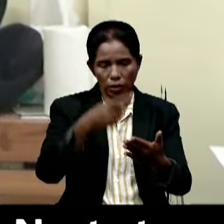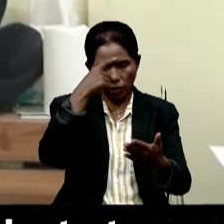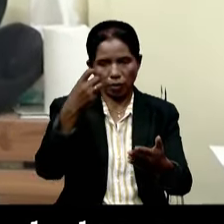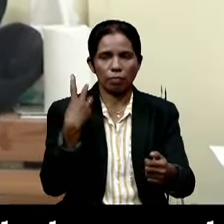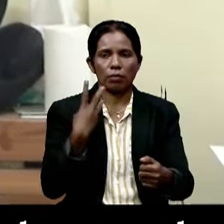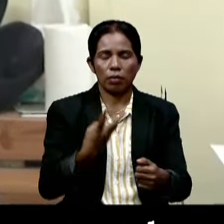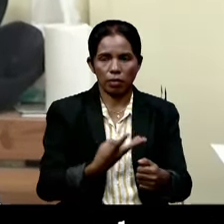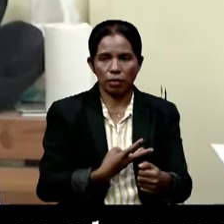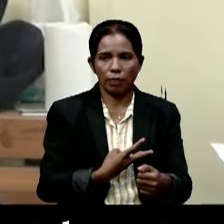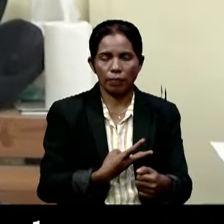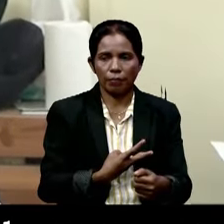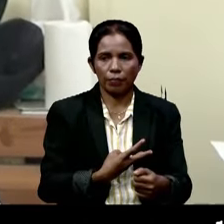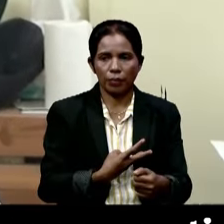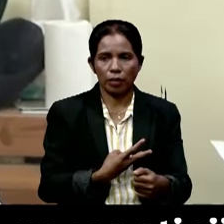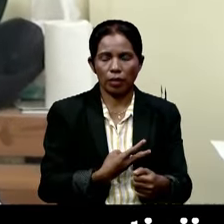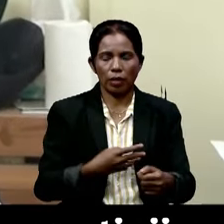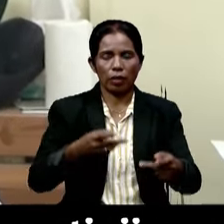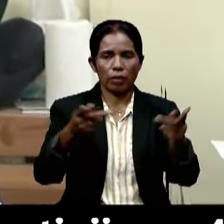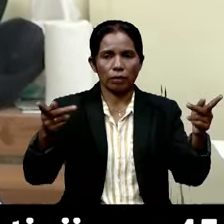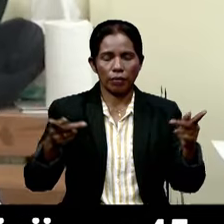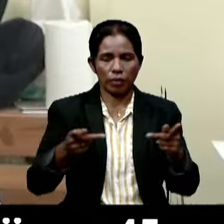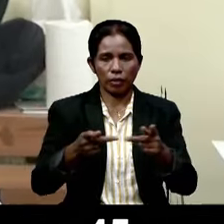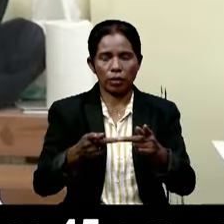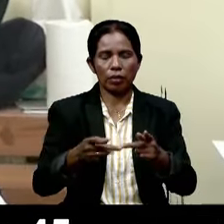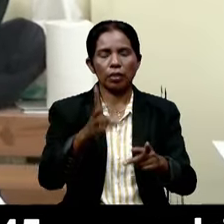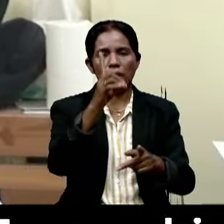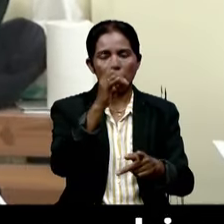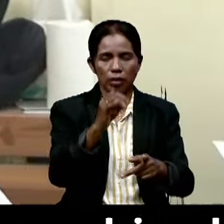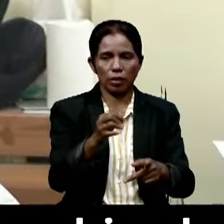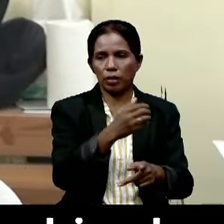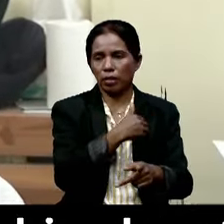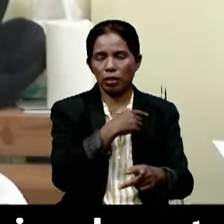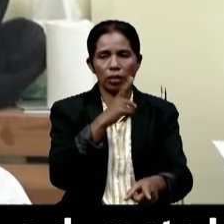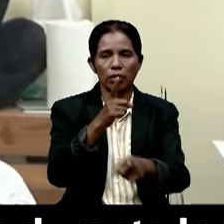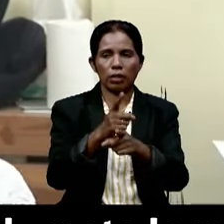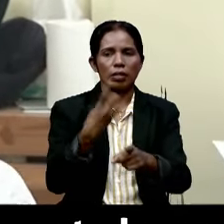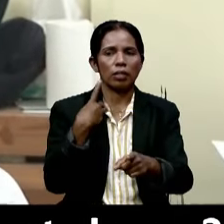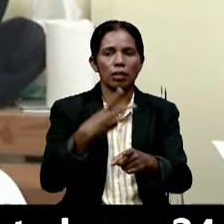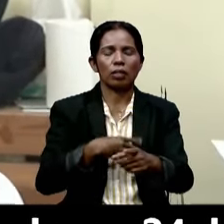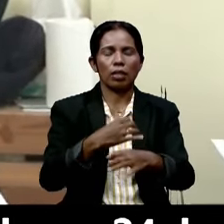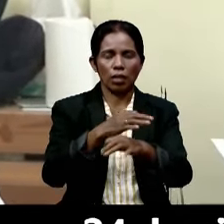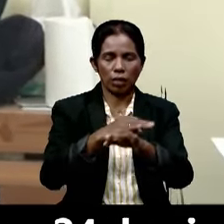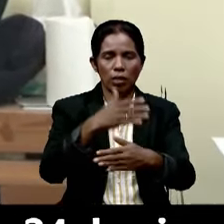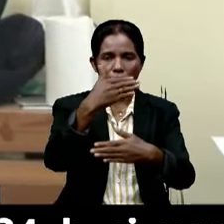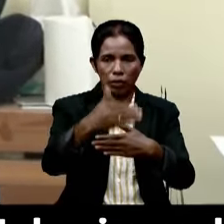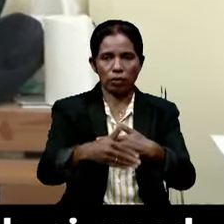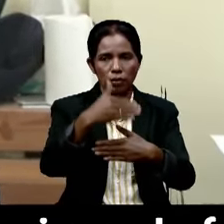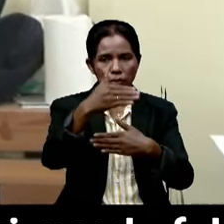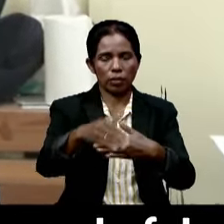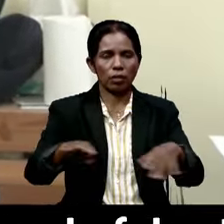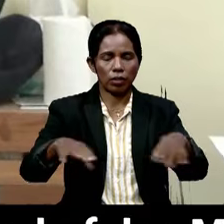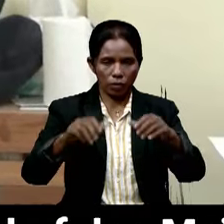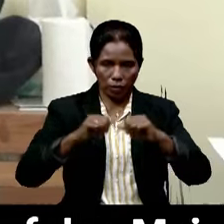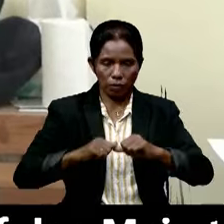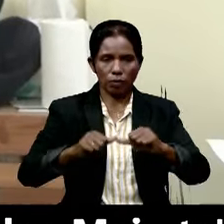itania urbanisasaun moso iha itene kapital sirau saida antau fazer menti tadi adi agor lahel servisu ne lahel